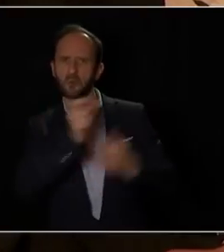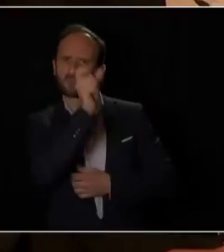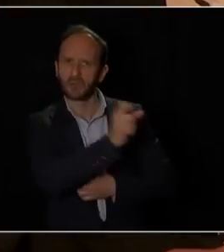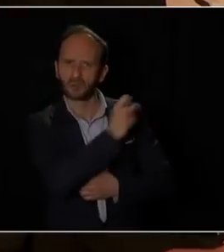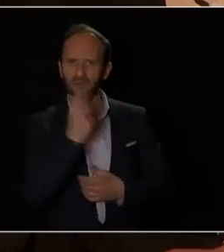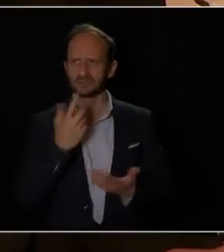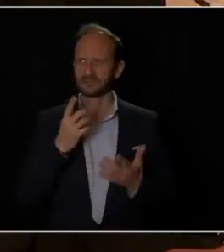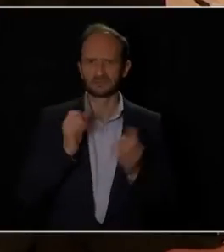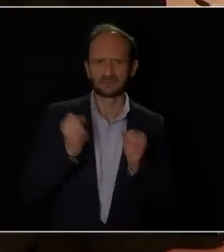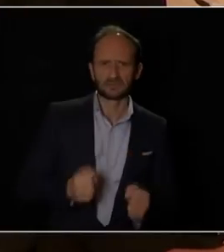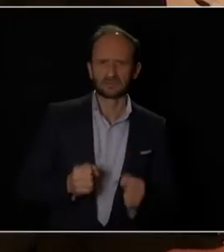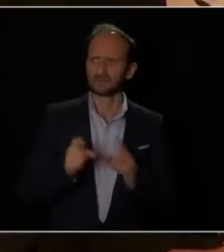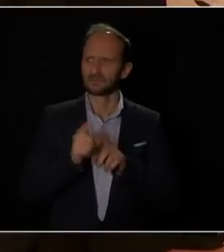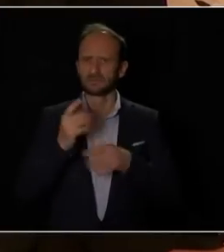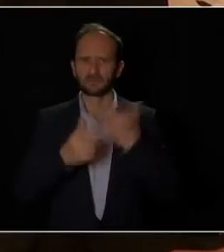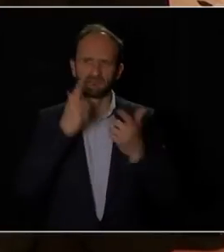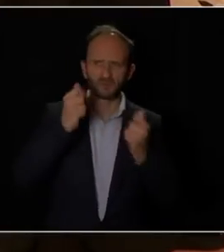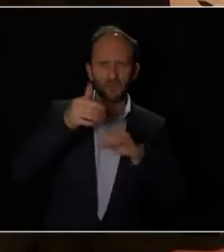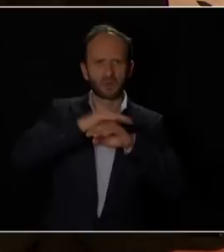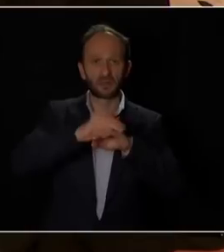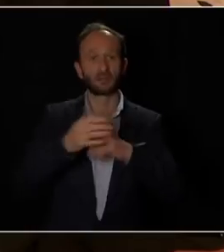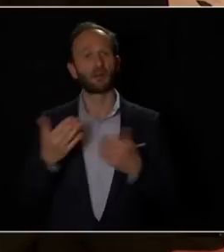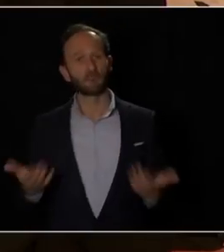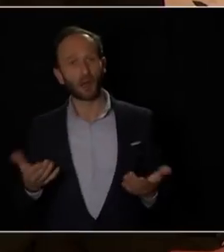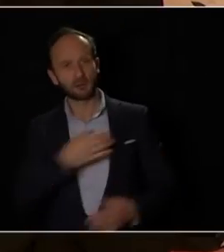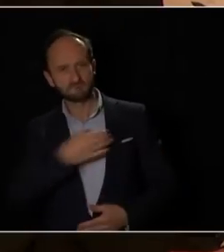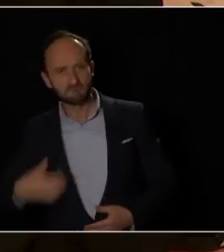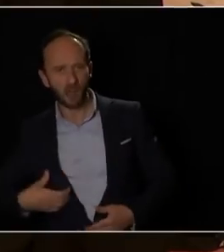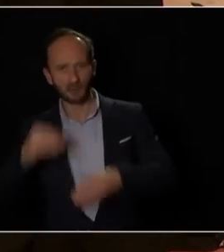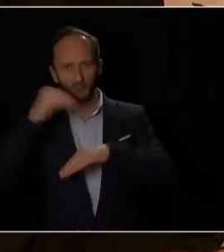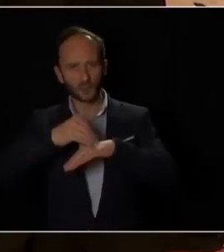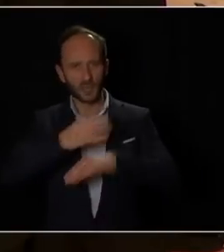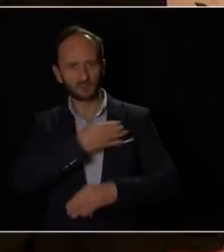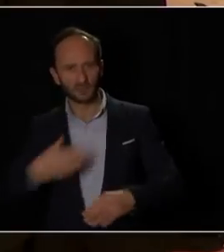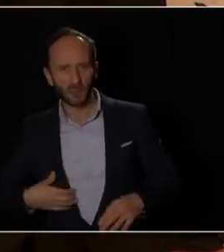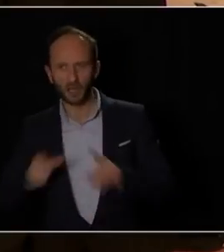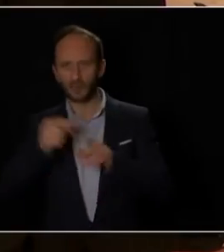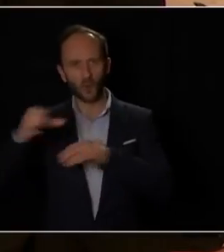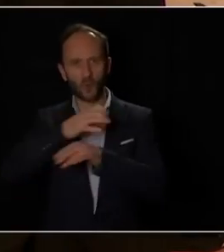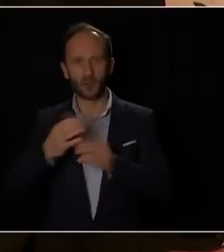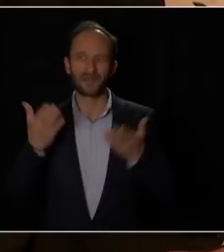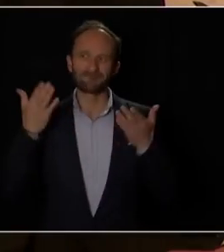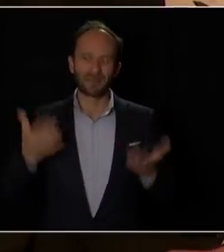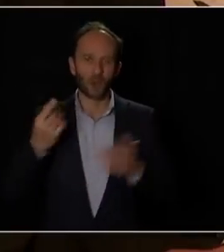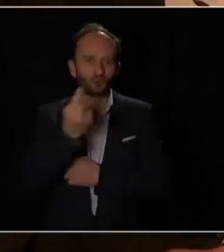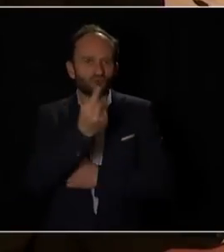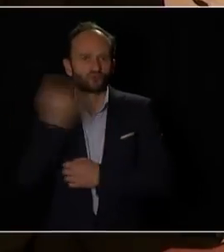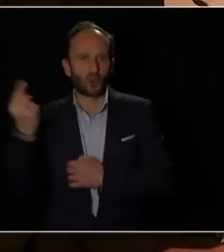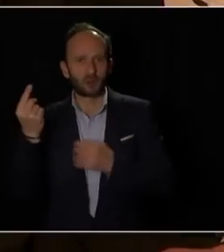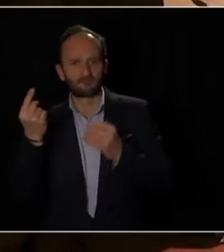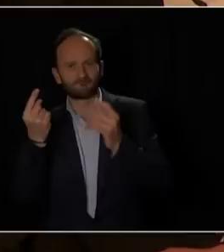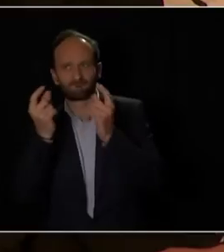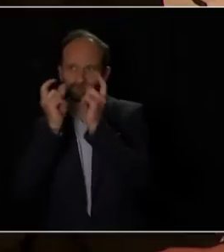maire, le conseil municipal, l'élu municipal, la commune restent la seule entité constitutionnelle qui inspire